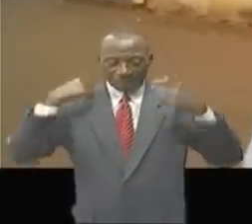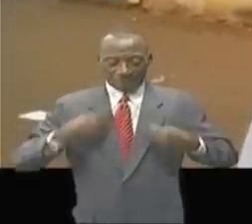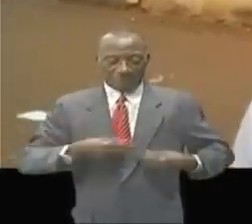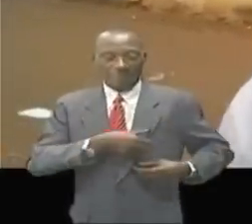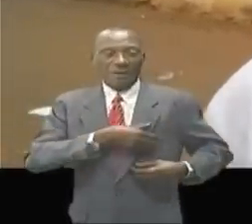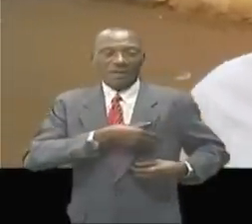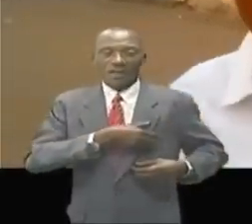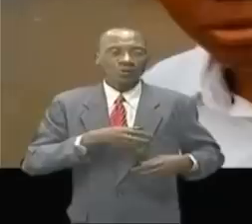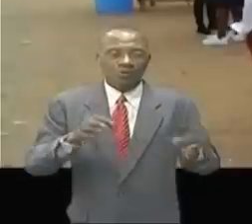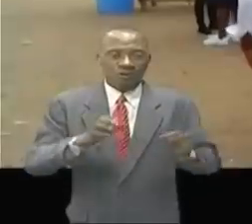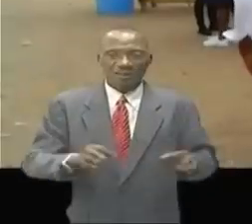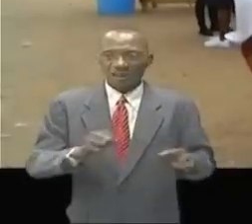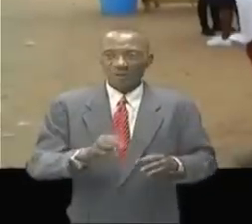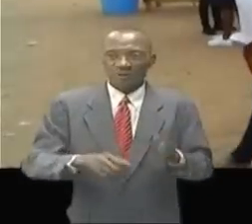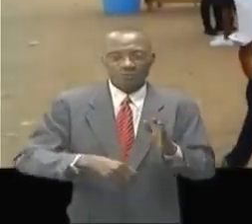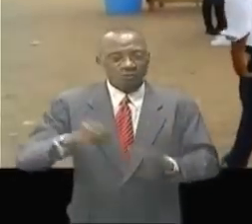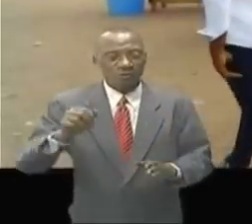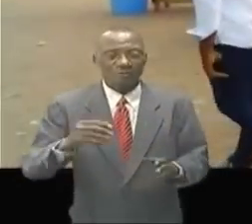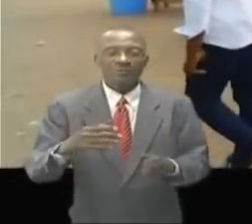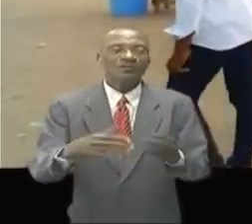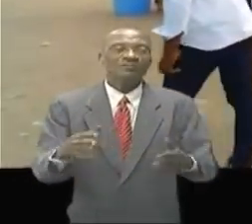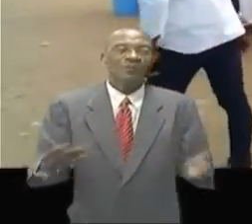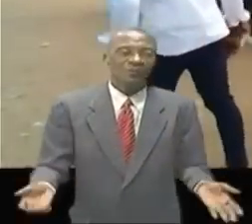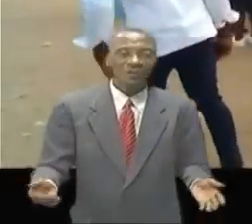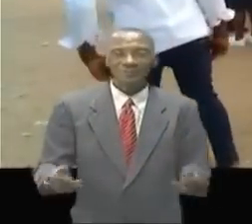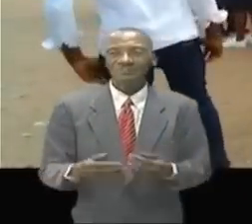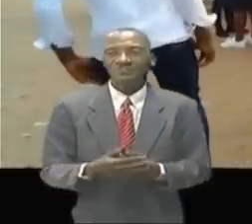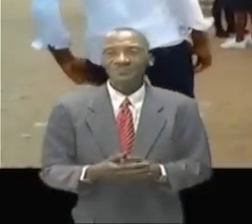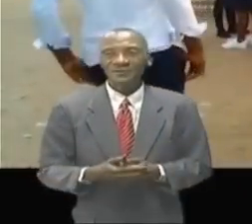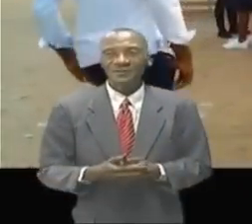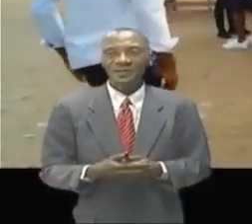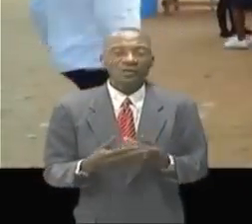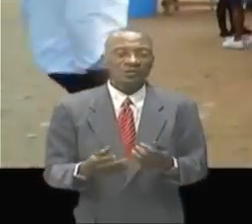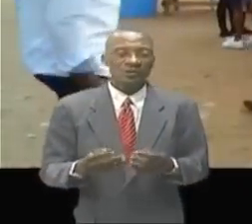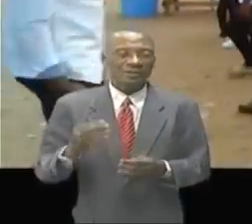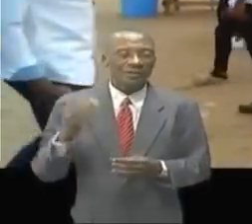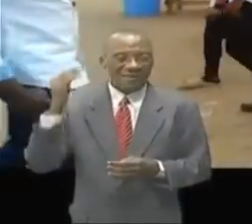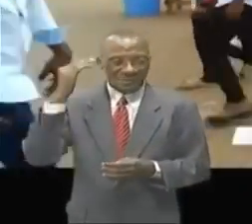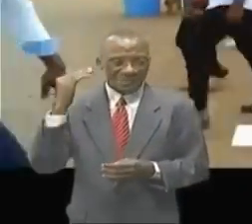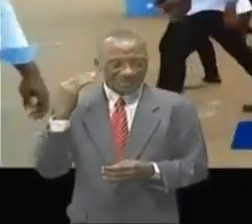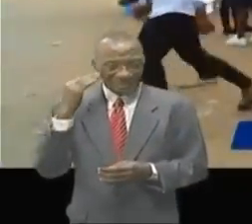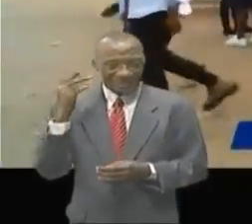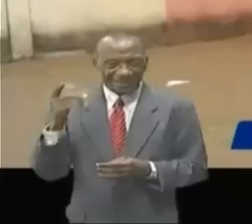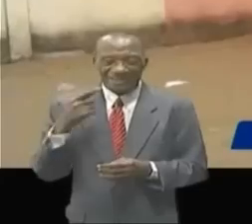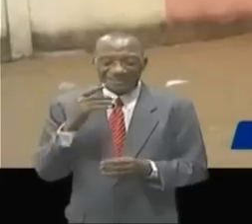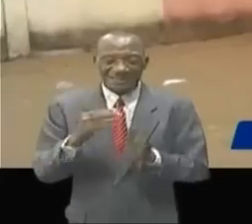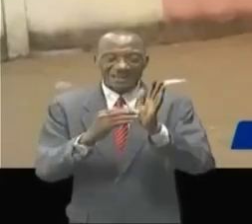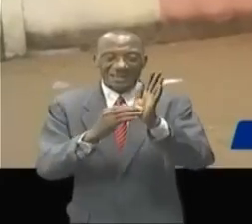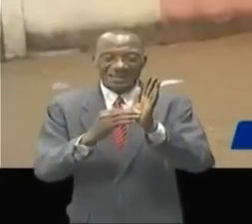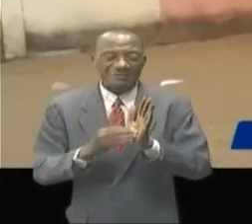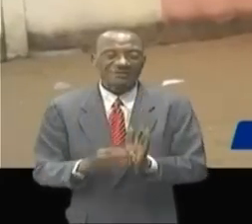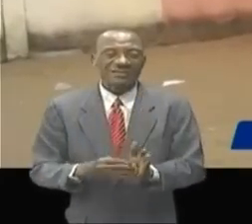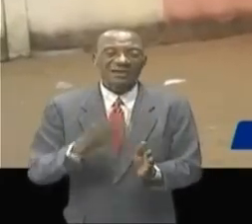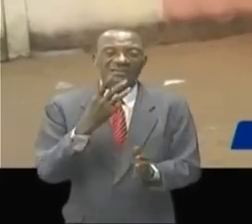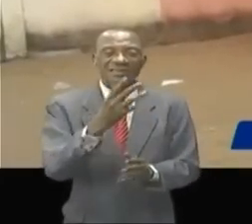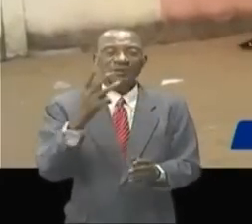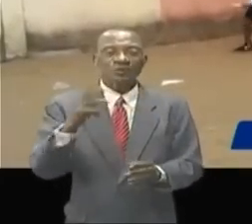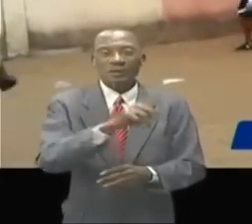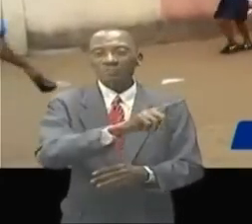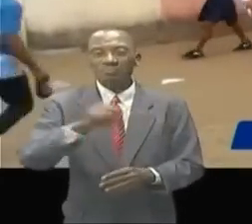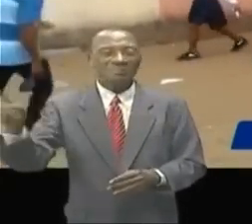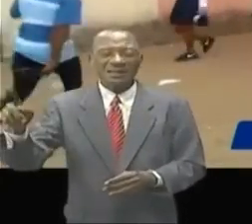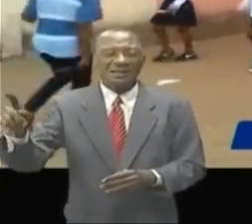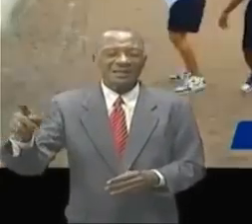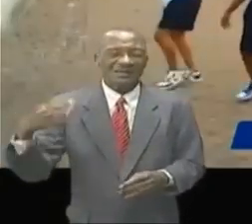macarons. Donc justement, ça se sent en retard. Hein. Selon les statistiques du ministère de l'EPST, environ 933 000 candidats attendus